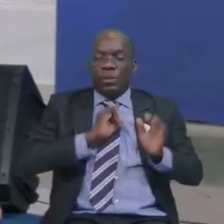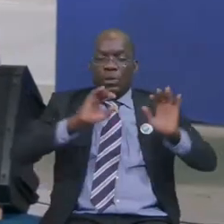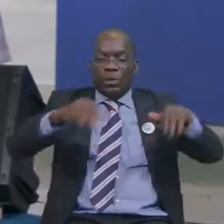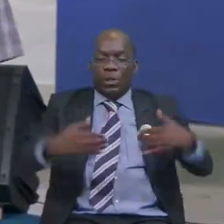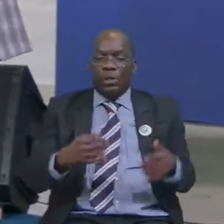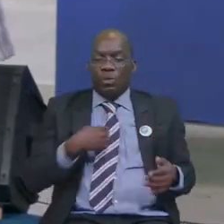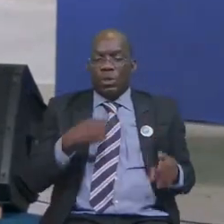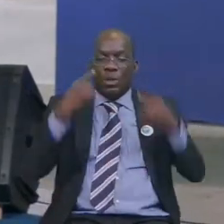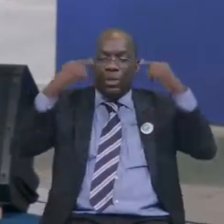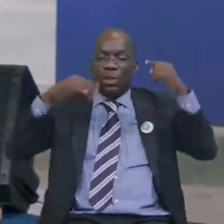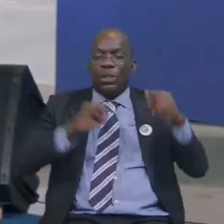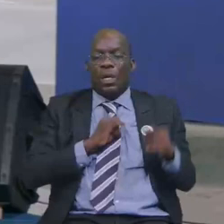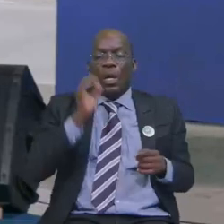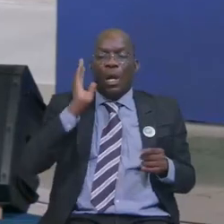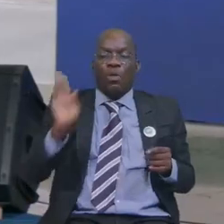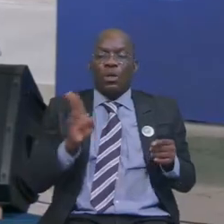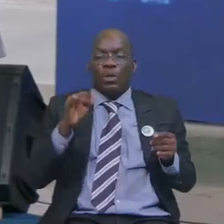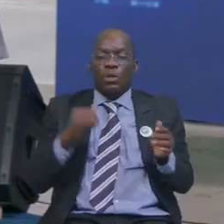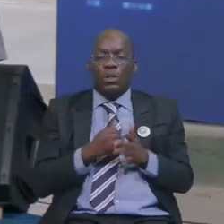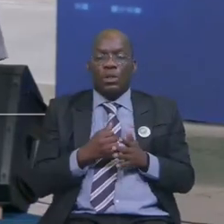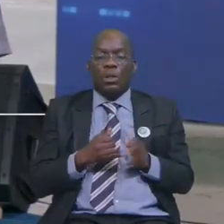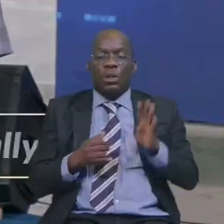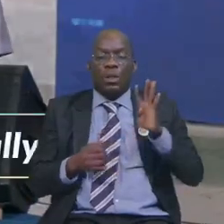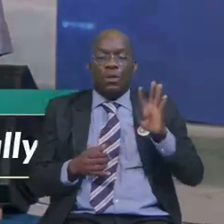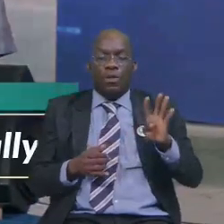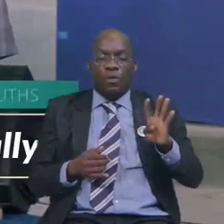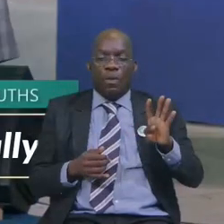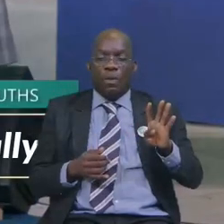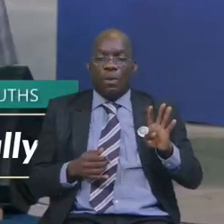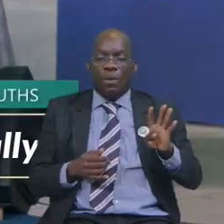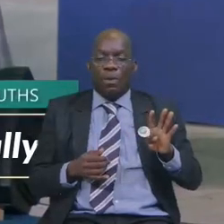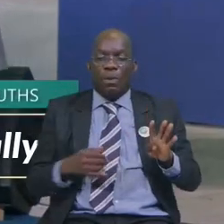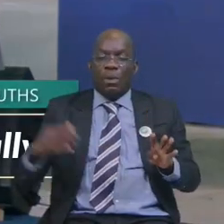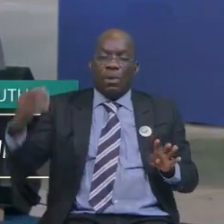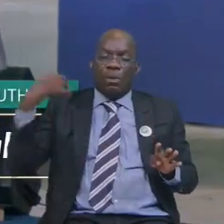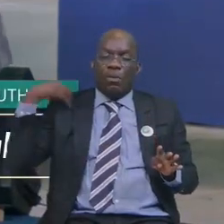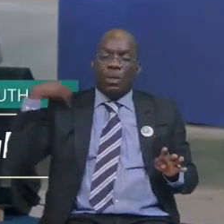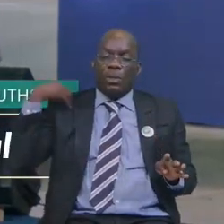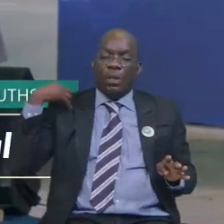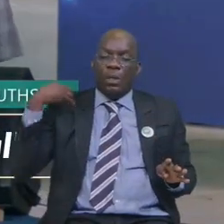quatrièmement maîtrise totalement le mois incontrôlable